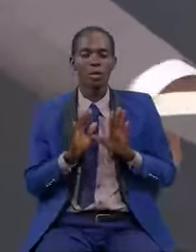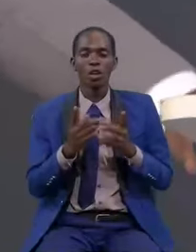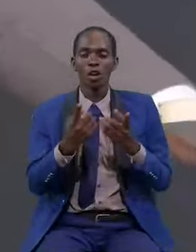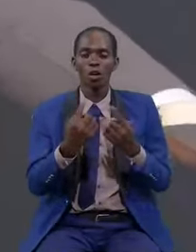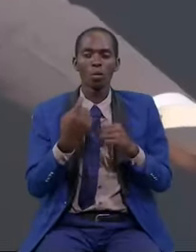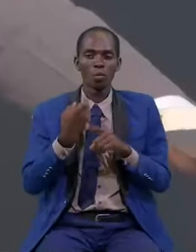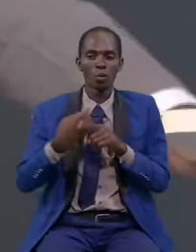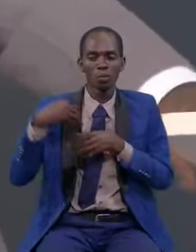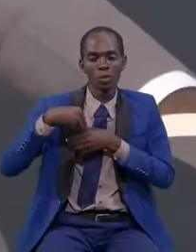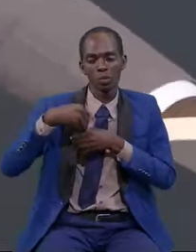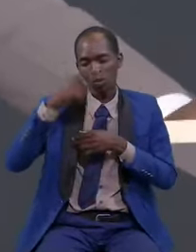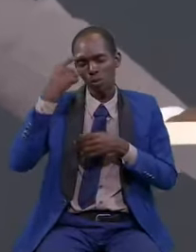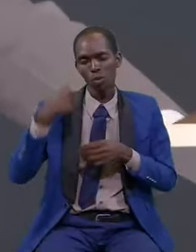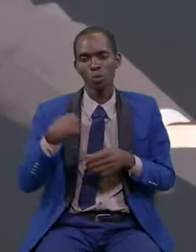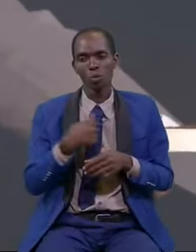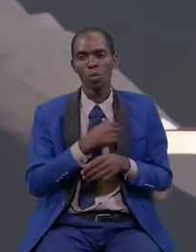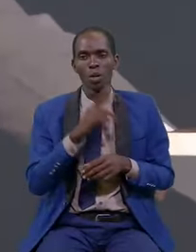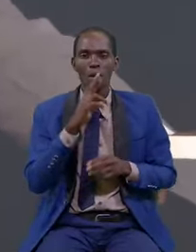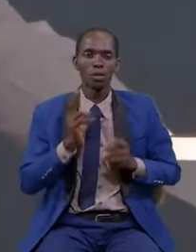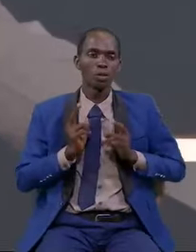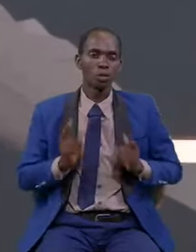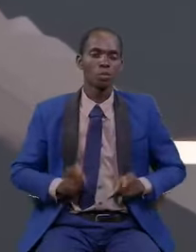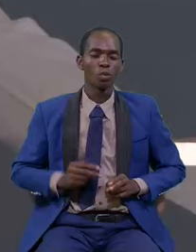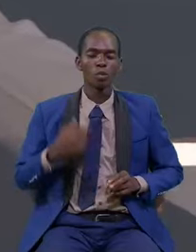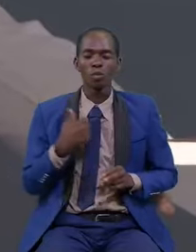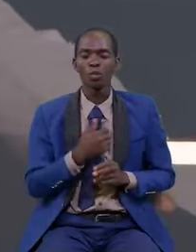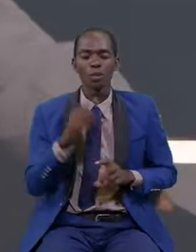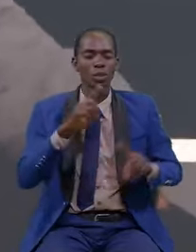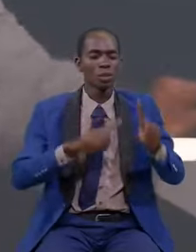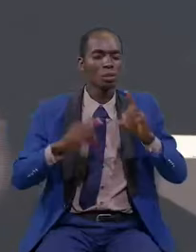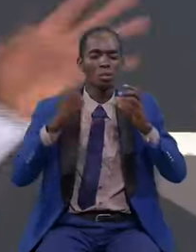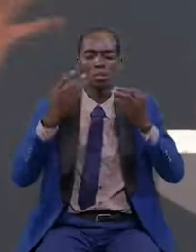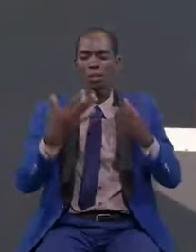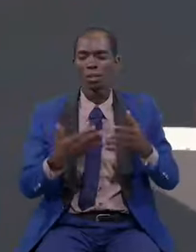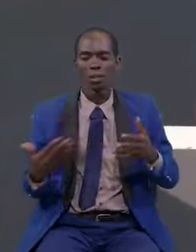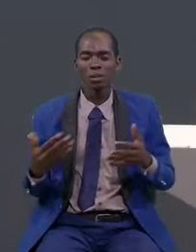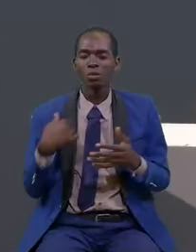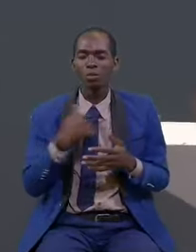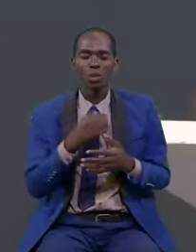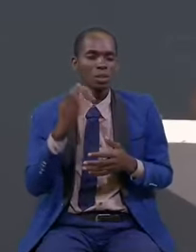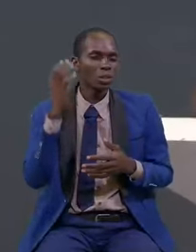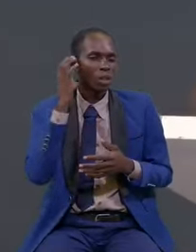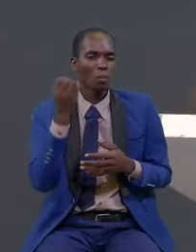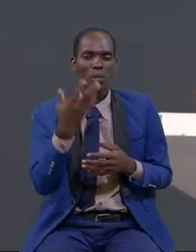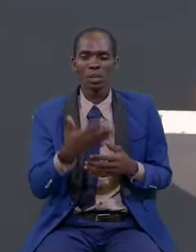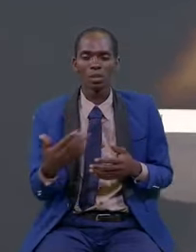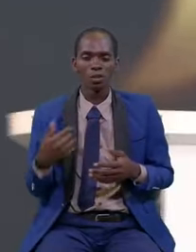dedans, parce que nous sommes des humains. On voit tant de choses dans la vie, on entend tant de choses, on lit beaucoup de